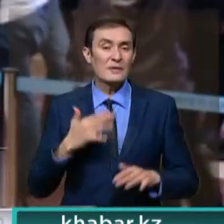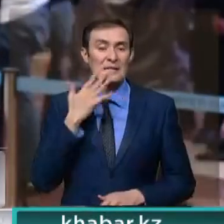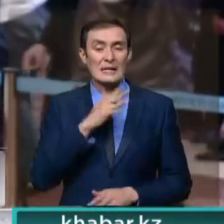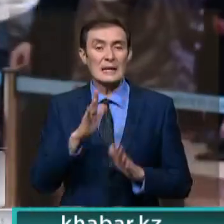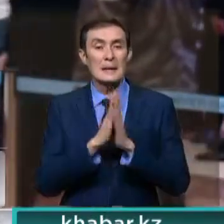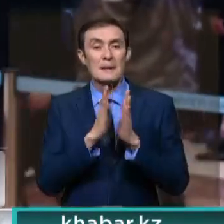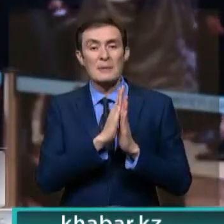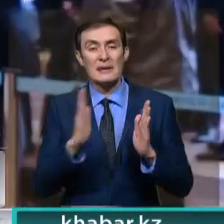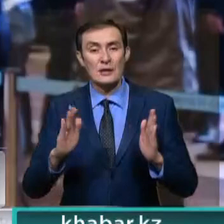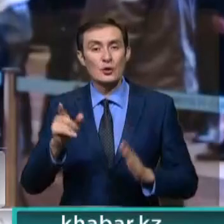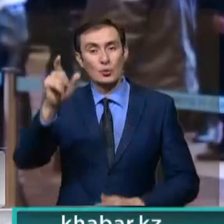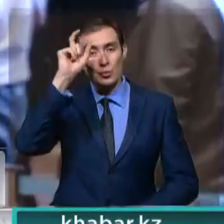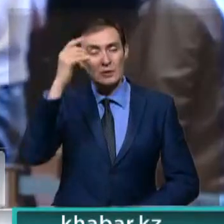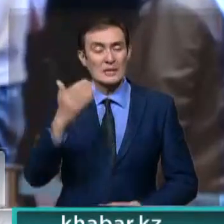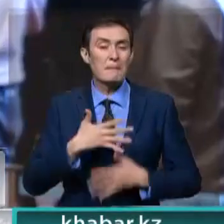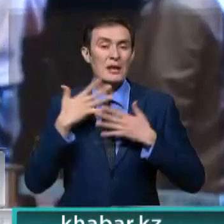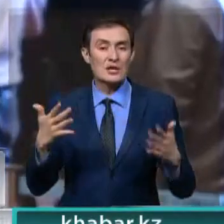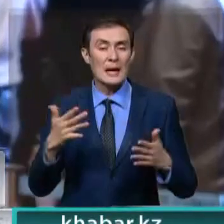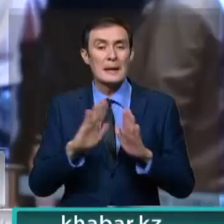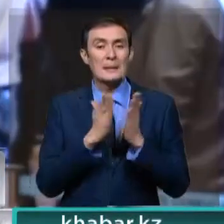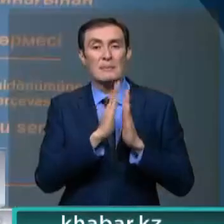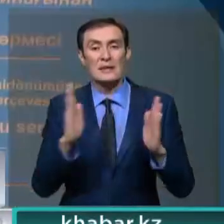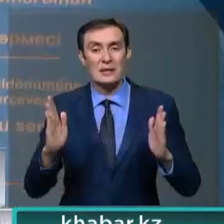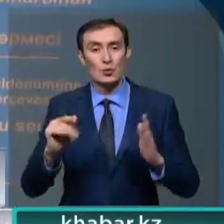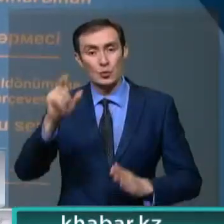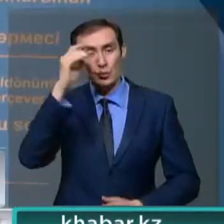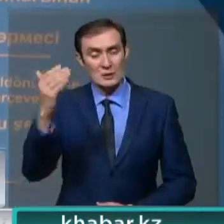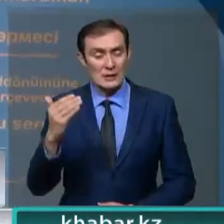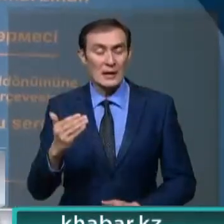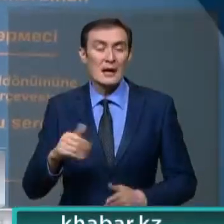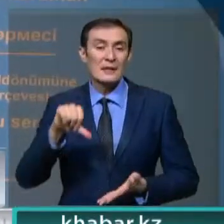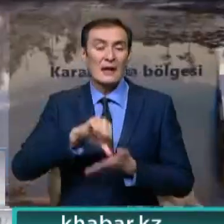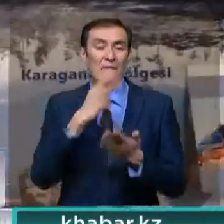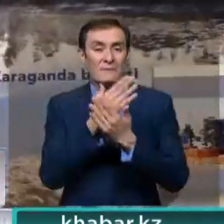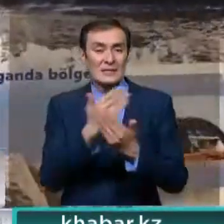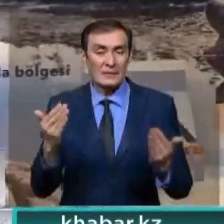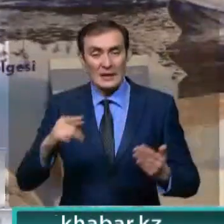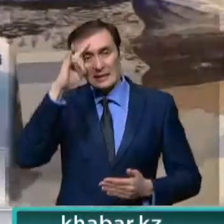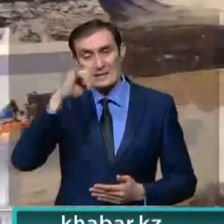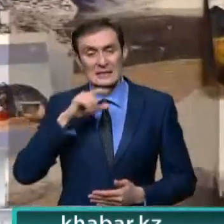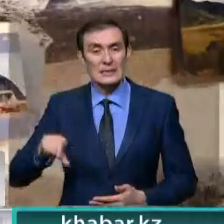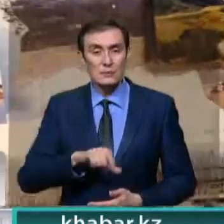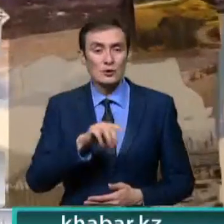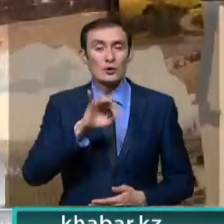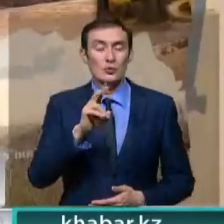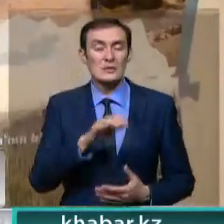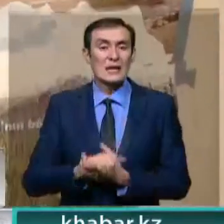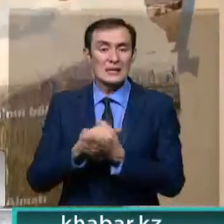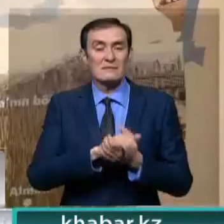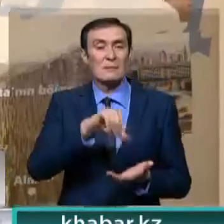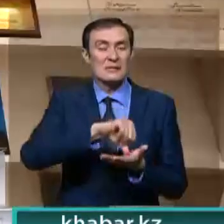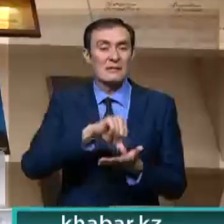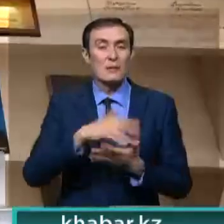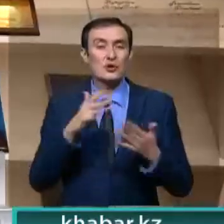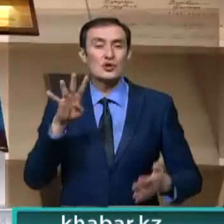Национальной библиотеке Турции. Это самая большая библиотека страны. На выставке под названием «Казахстанский путь. Тюркское единство» представлены